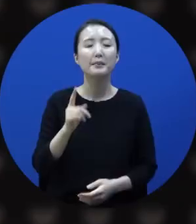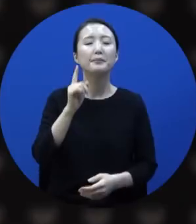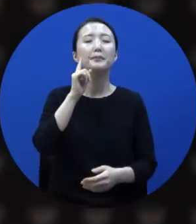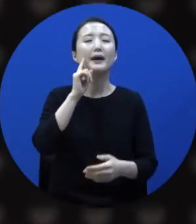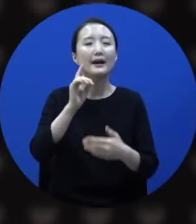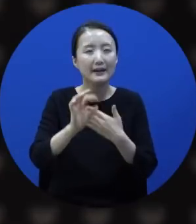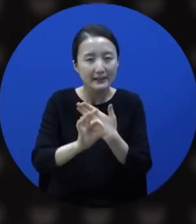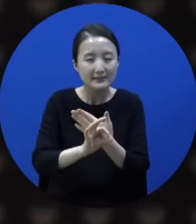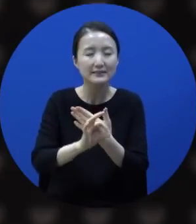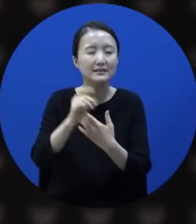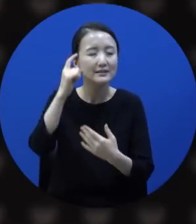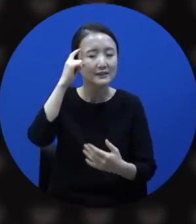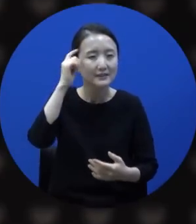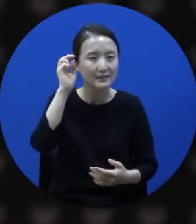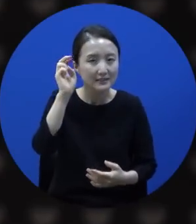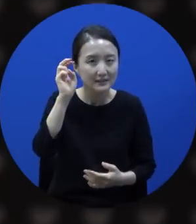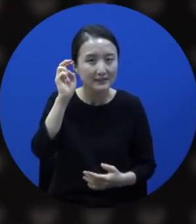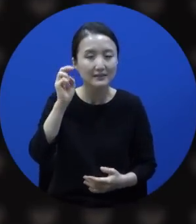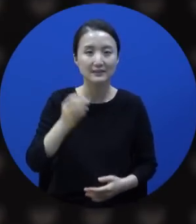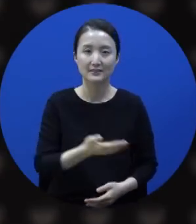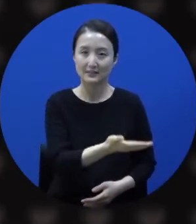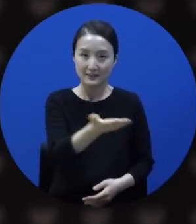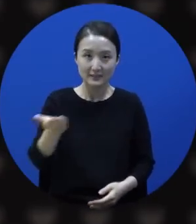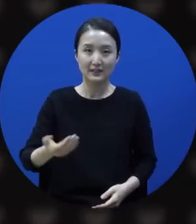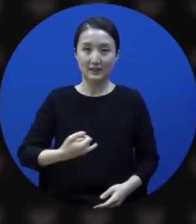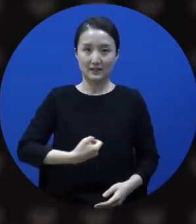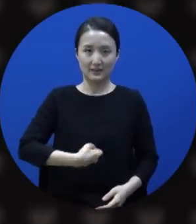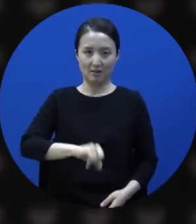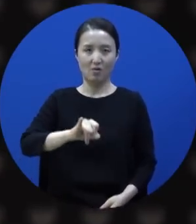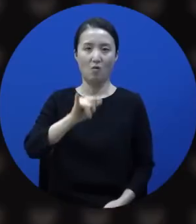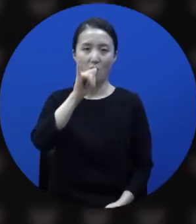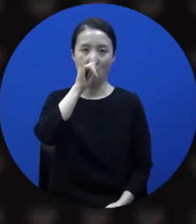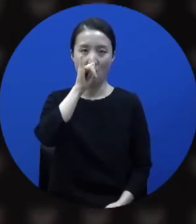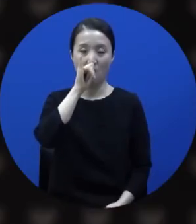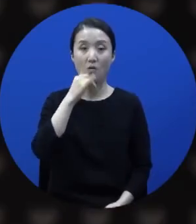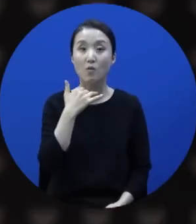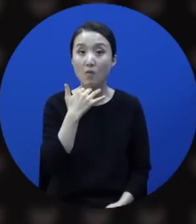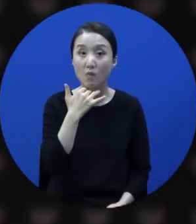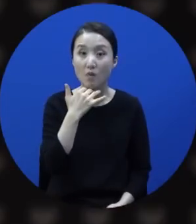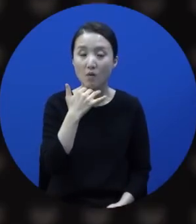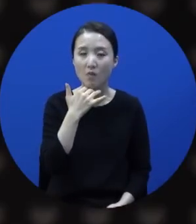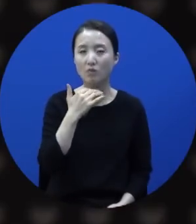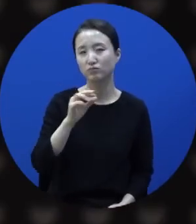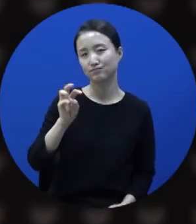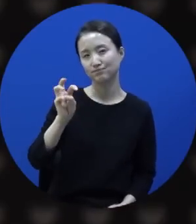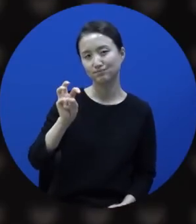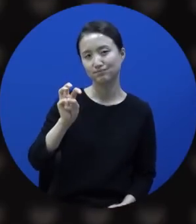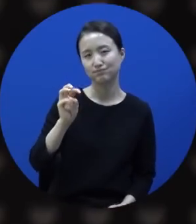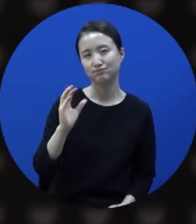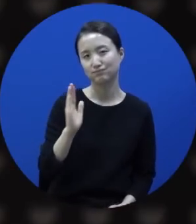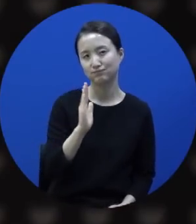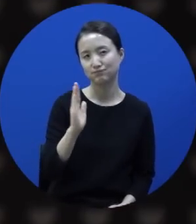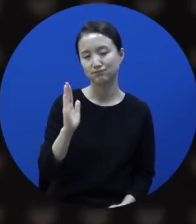한 30살 정도 되는 나이를 가지고 있습니다. 그런데 이제 이 딸이 방에서 나오질 않아요.